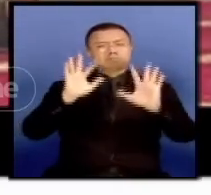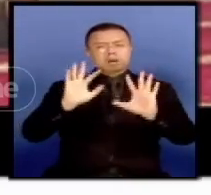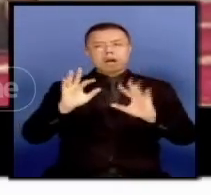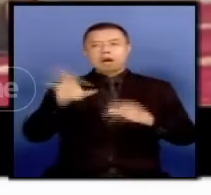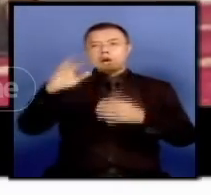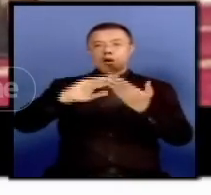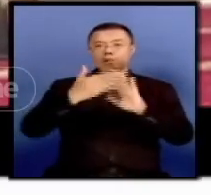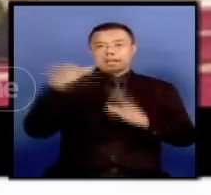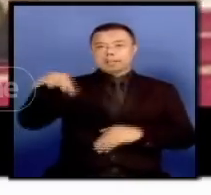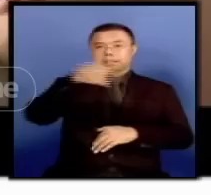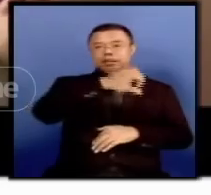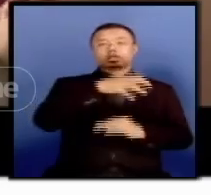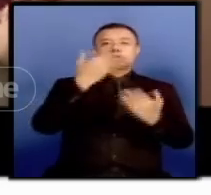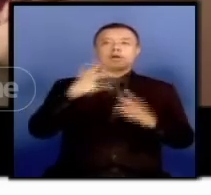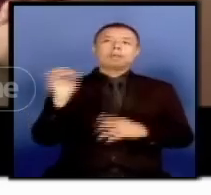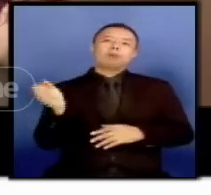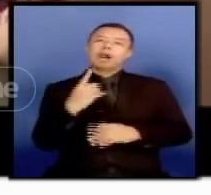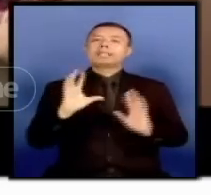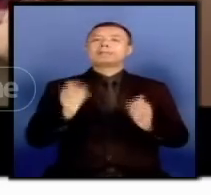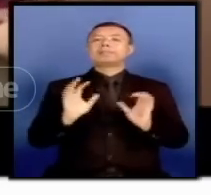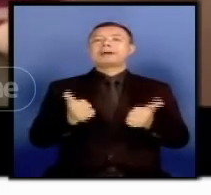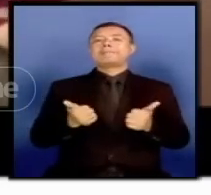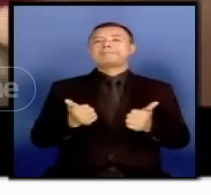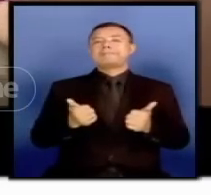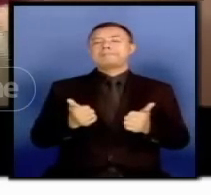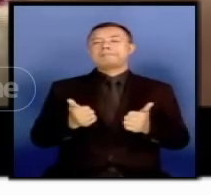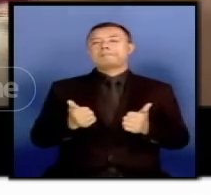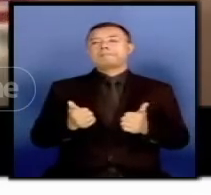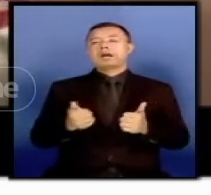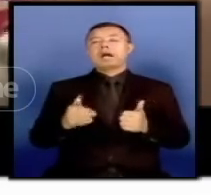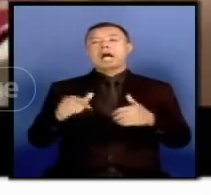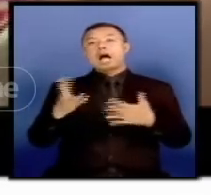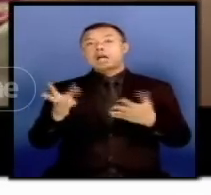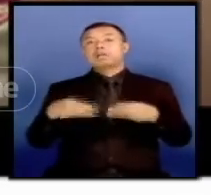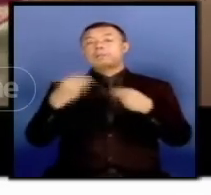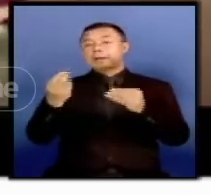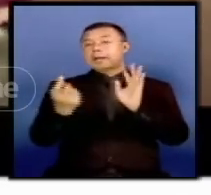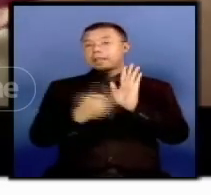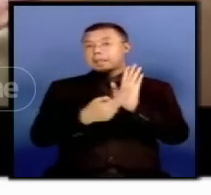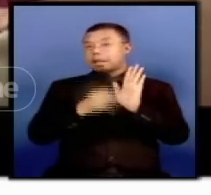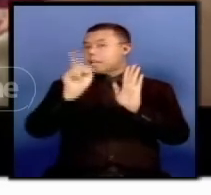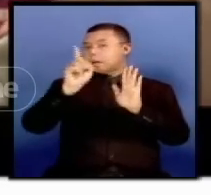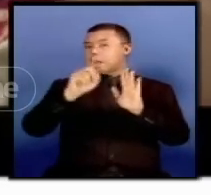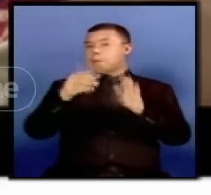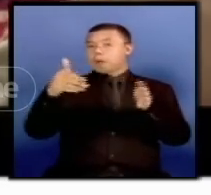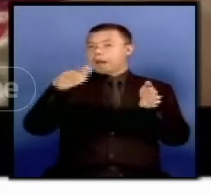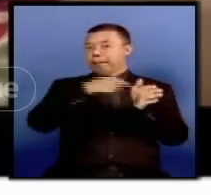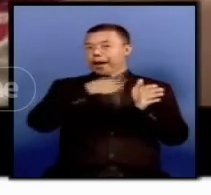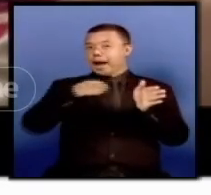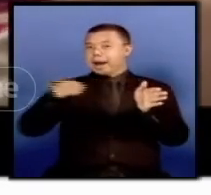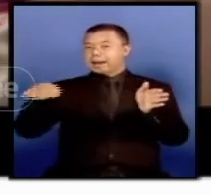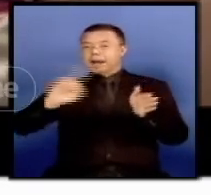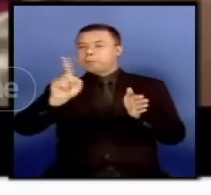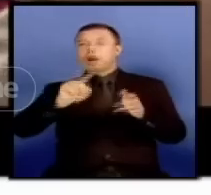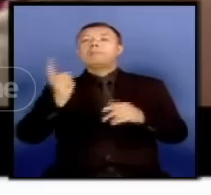mereka ada yang sudah mulai mempersiapkan ataupun memberikan tanda larangan parkir di jalan raya karena mereka